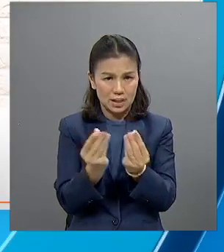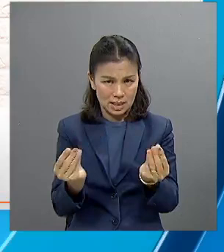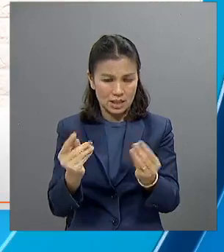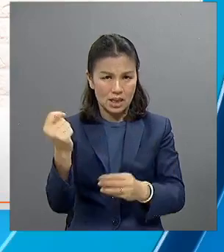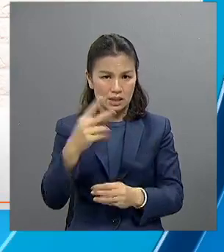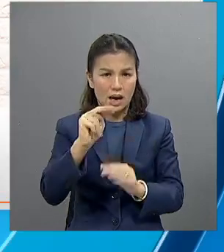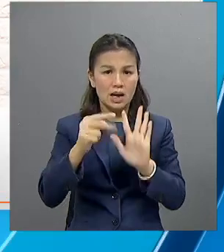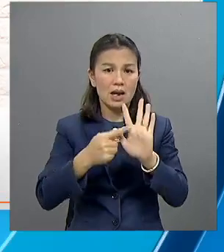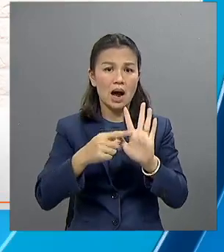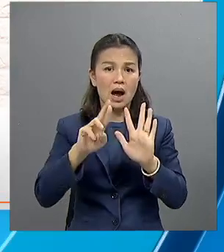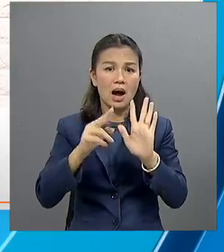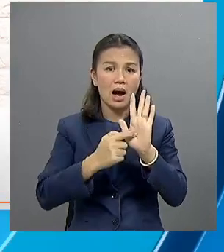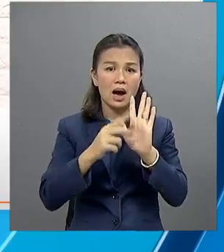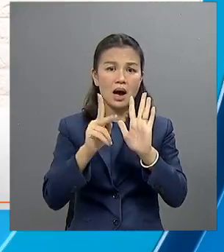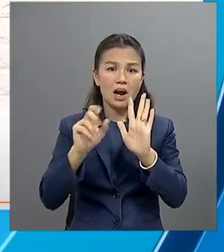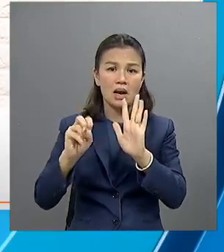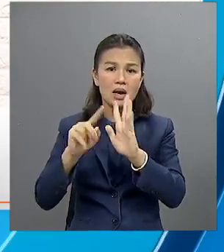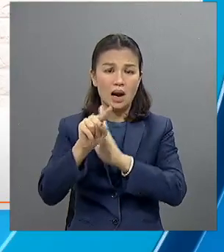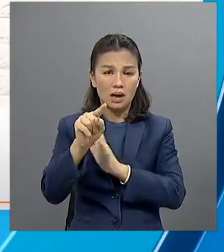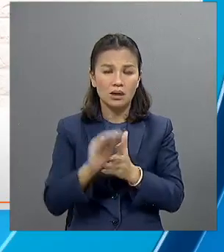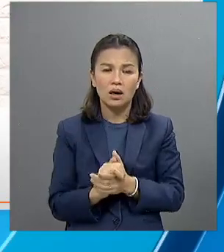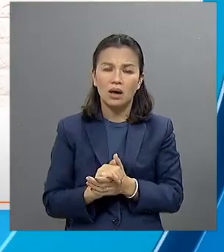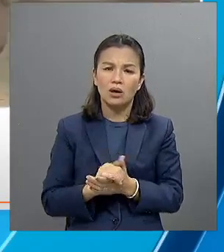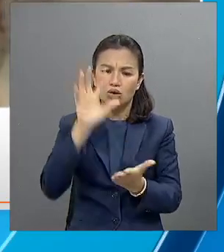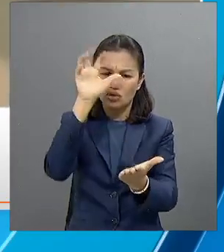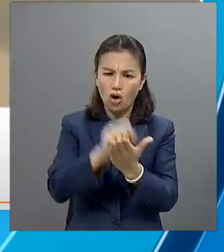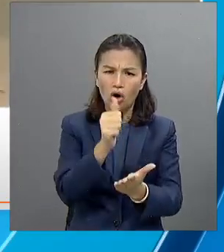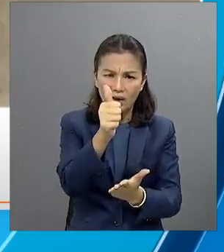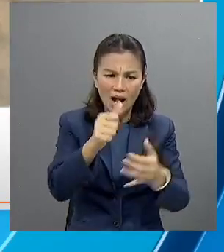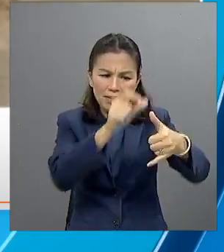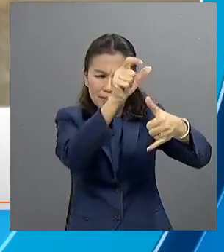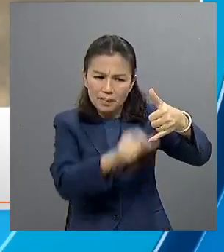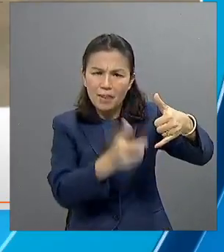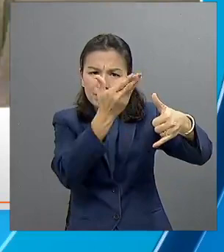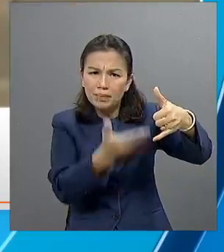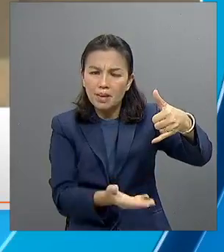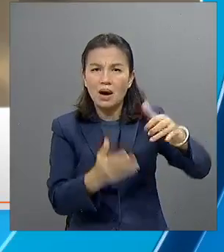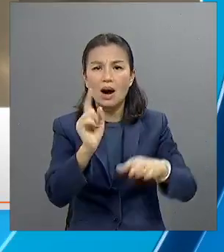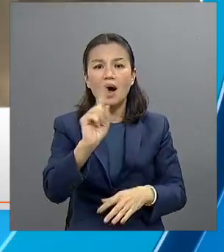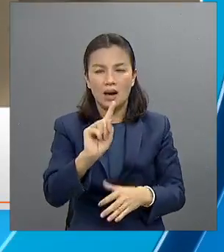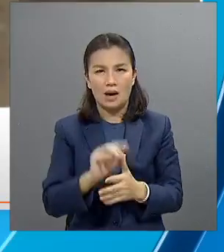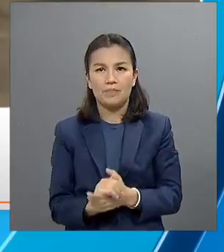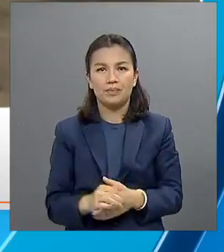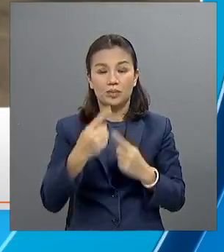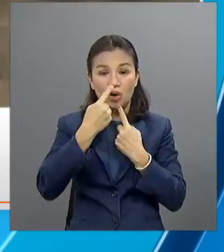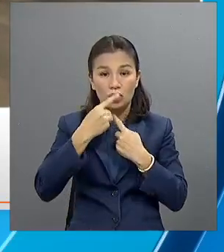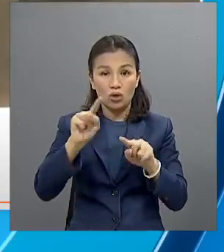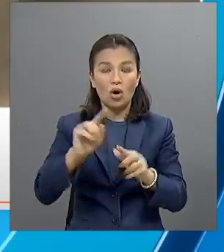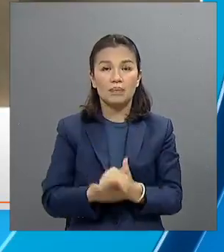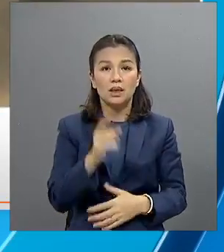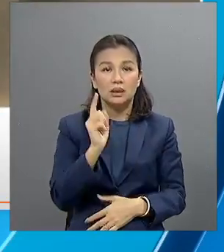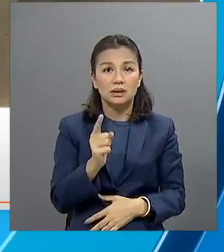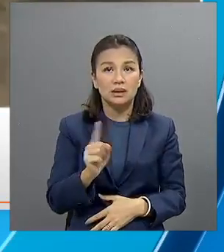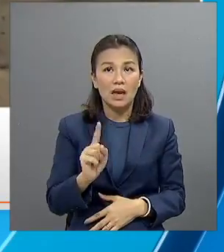กฎเกณฑ์มันเป็นยังไงล่ะคะท่าน คืออย่างนี้ต้องขออนุญาตนำเรียนอีกนะฮะที่อันเนี้ยกระทรวงคลัง